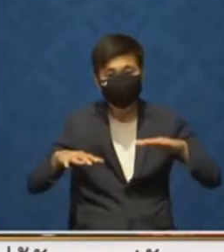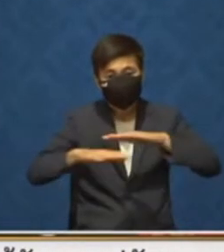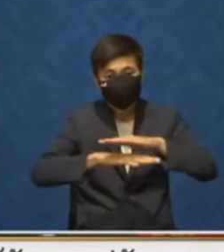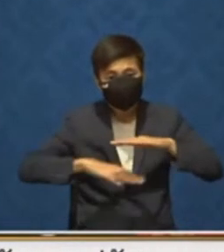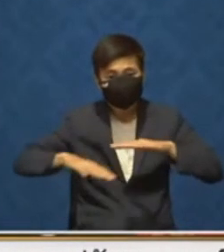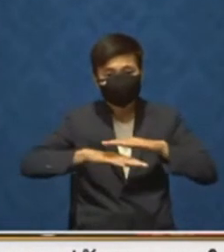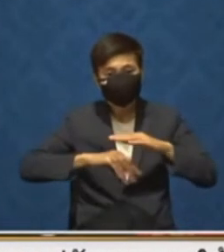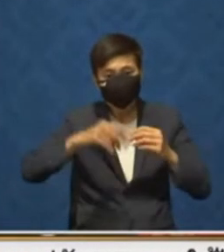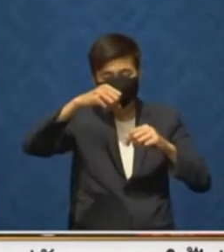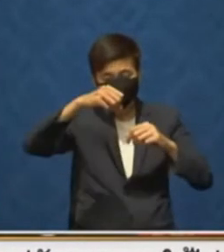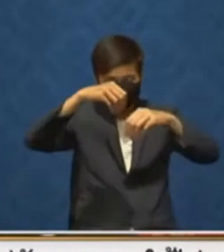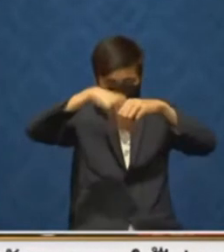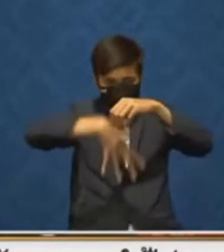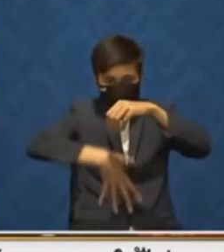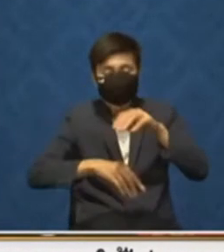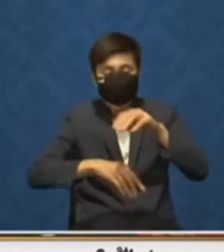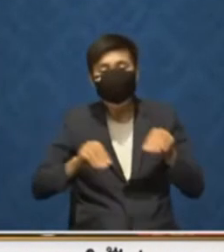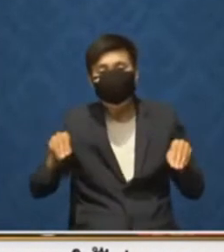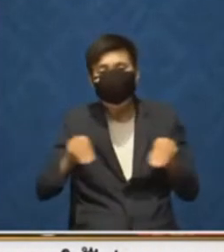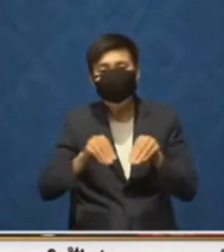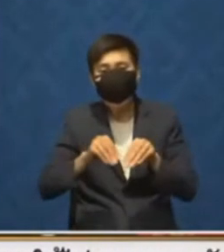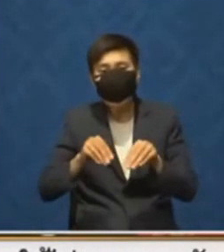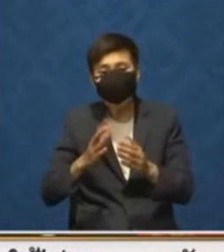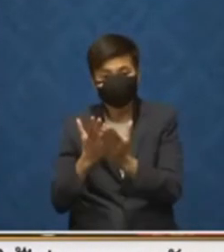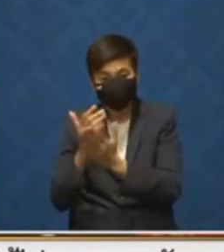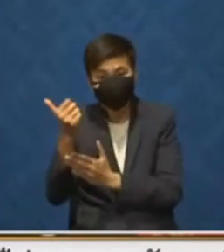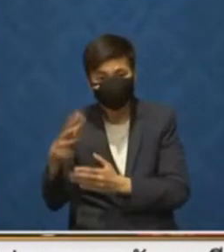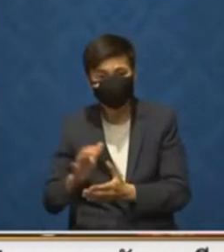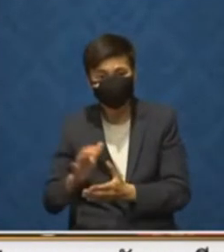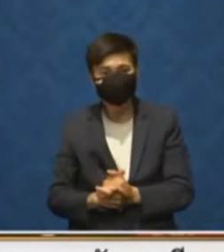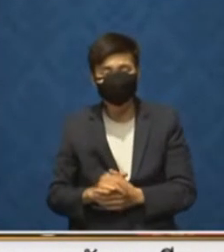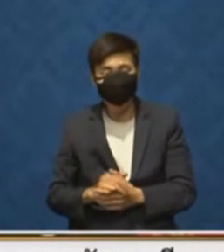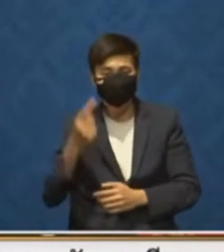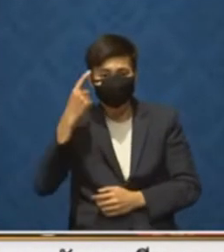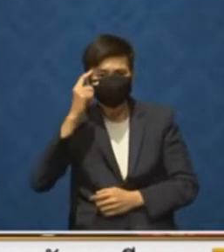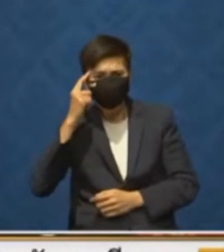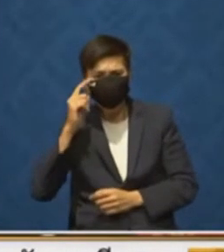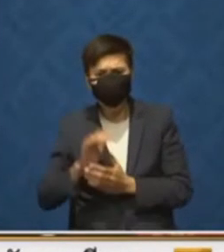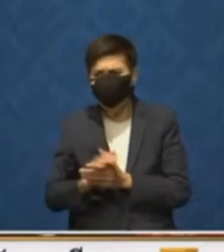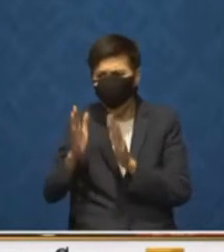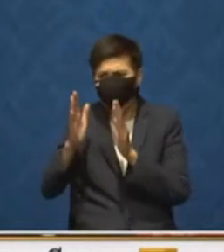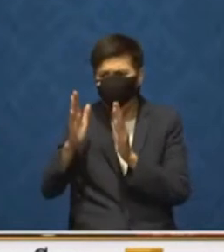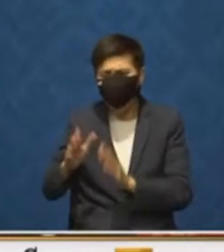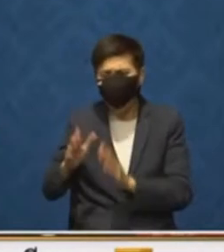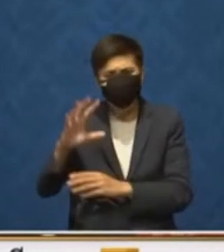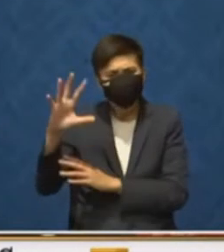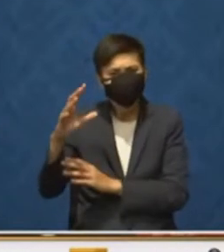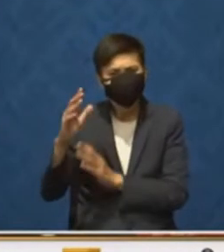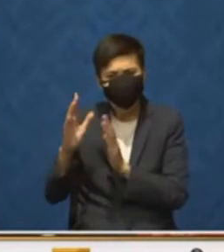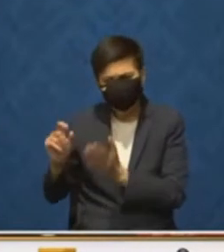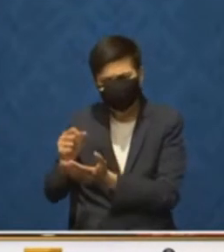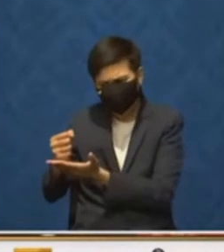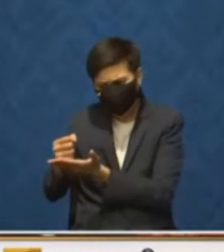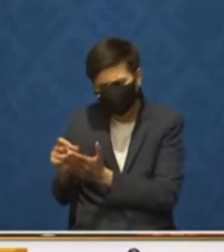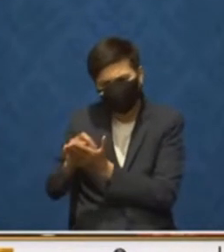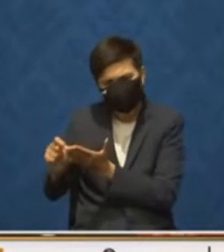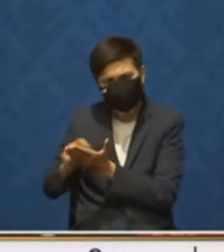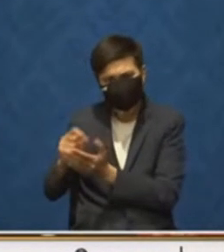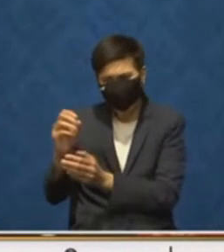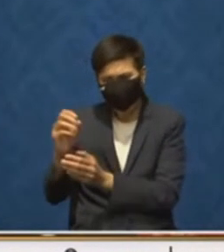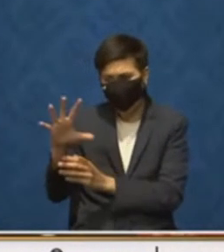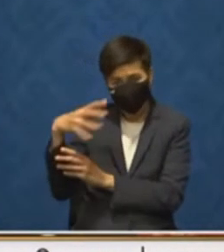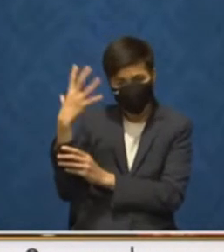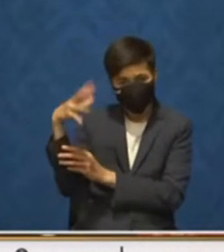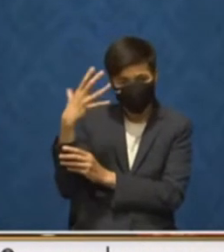ผมไม่รู้ว่าท่านโดนคนเขียนสคริปหลอกถ้าหรือเปล่าว่าใกล้เสร็จแล้วผมไม่ใช่ข้อมูลดูเร็วๆนะครับไม่ว่าจะเป็นเรื่อง